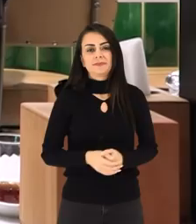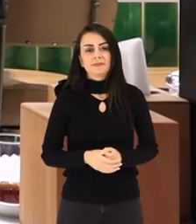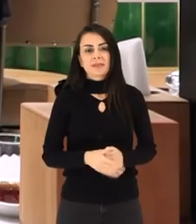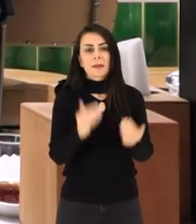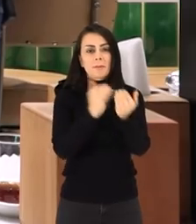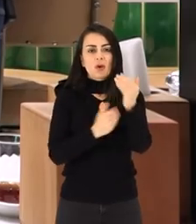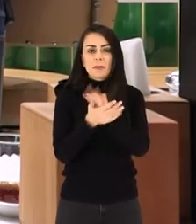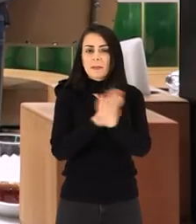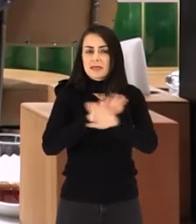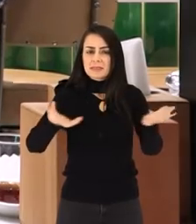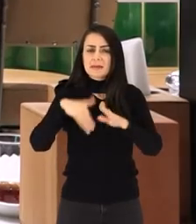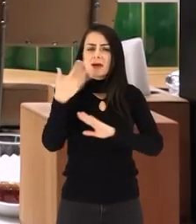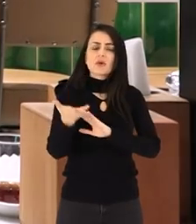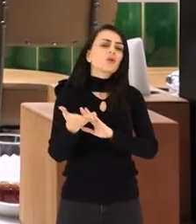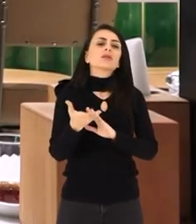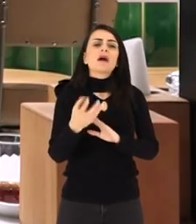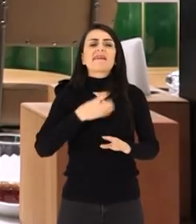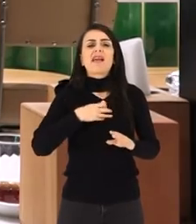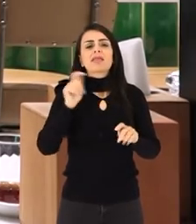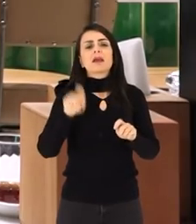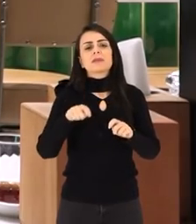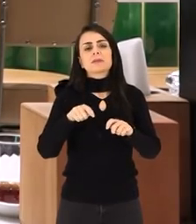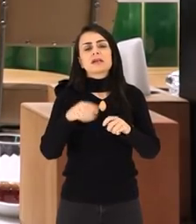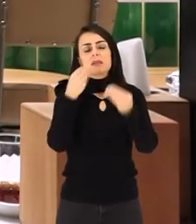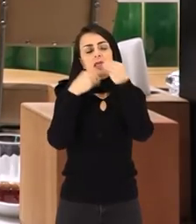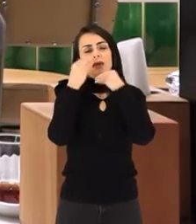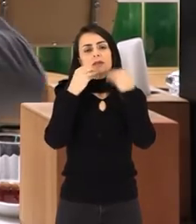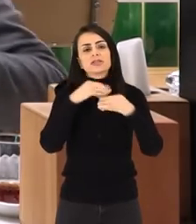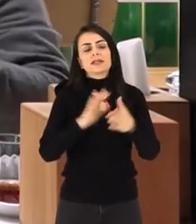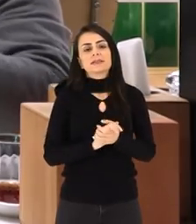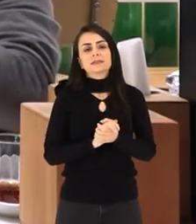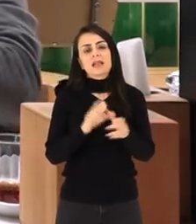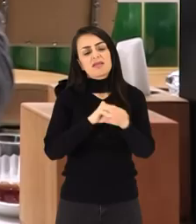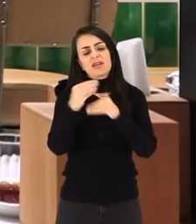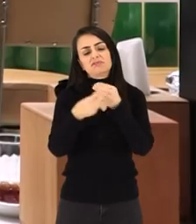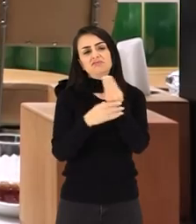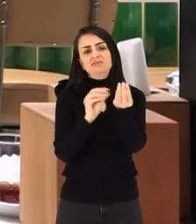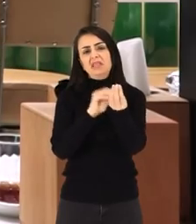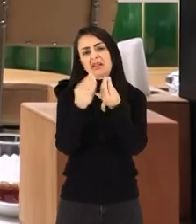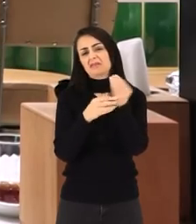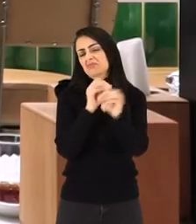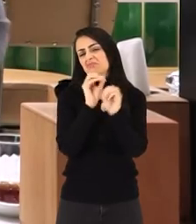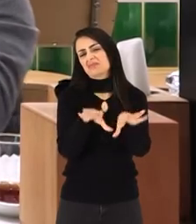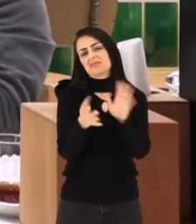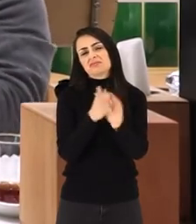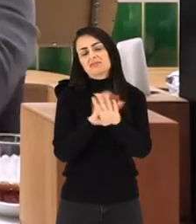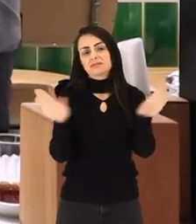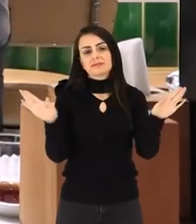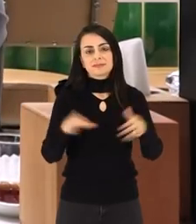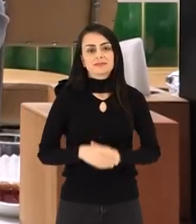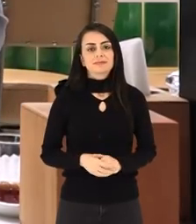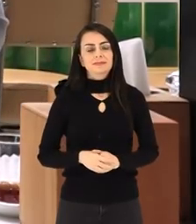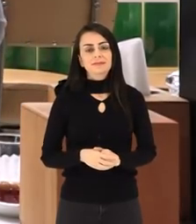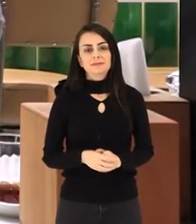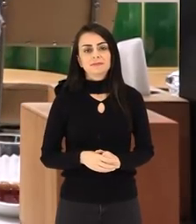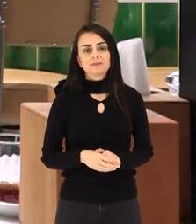zahmet. Programı bitirdikten sonra da kendi yaptığımız kebaplarımızı yiyeceğiz. Eldivenlerimizi çıkartabiliriz. Ben çıkartıyorum artık. Tabii çıkarabilirim